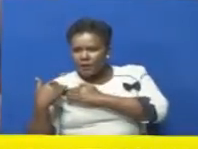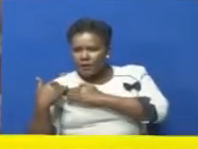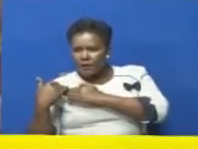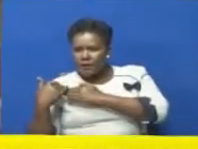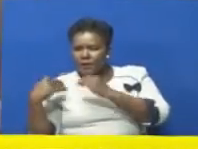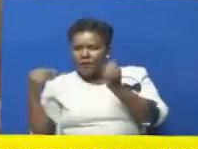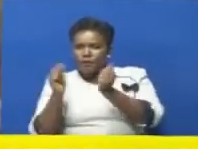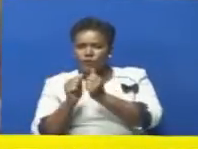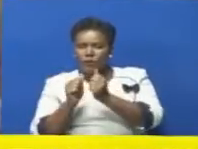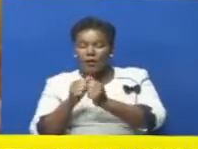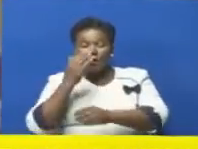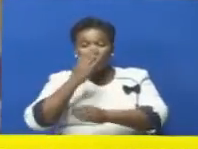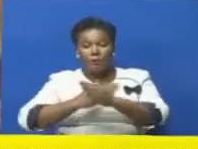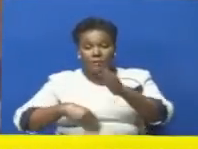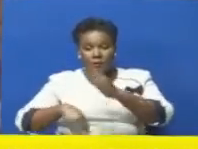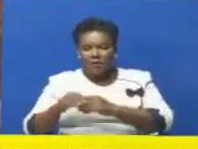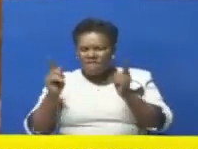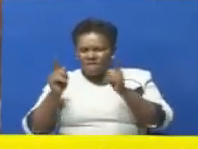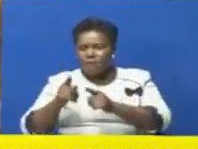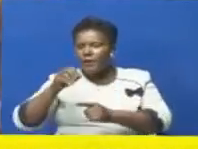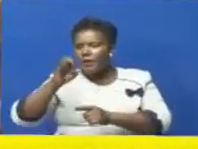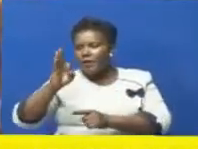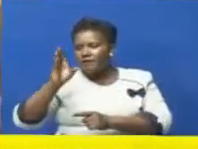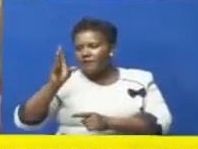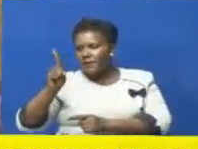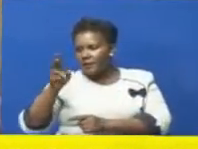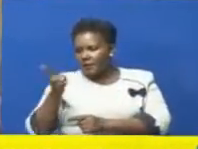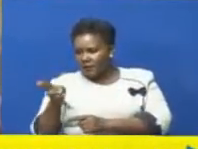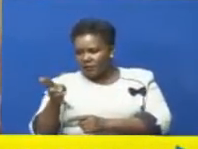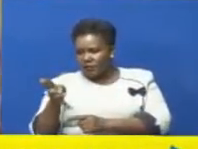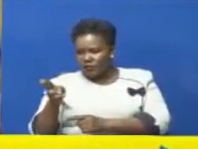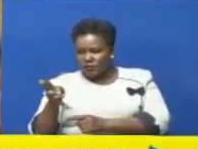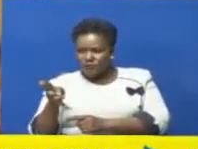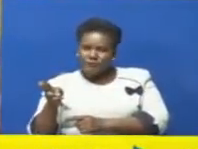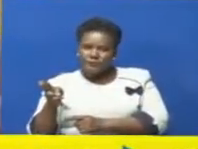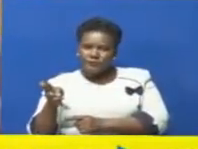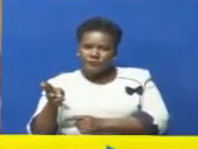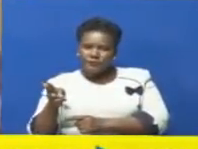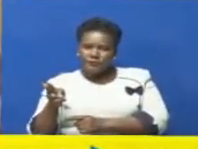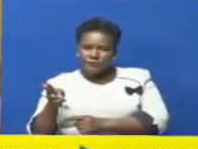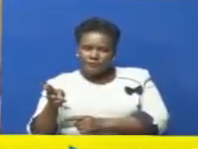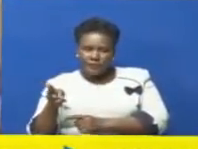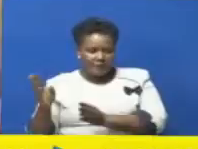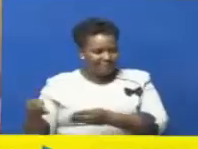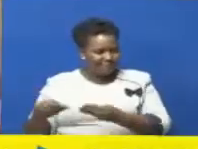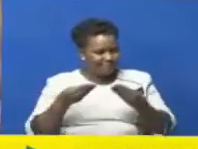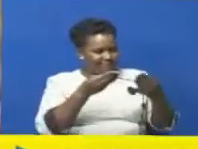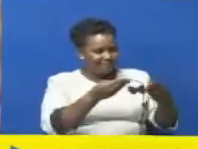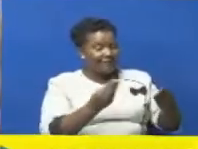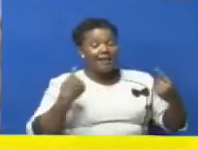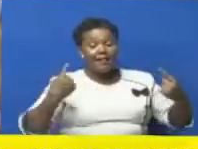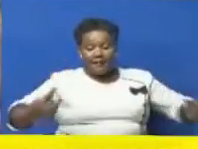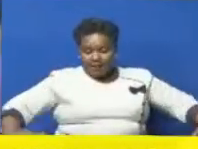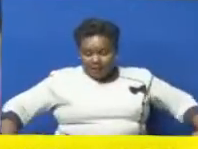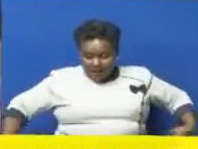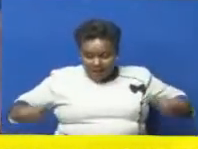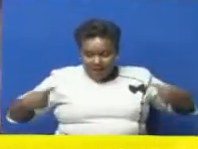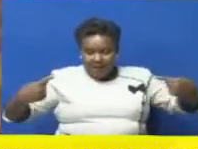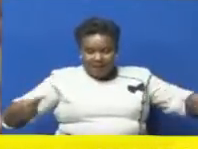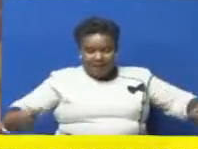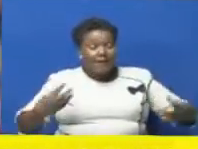wenye ulemavu FDH imemkabidhi mlemavu Abel Jackson kiti mwendo pamoja na kadi ya bima ya